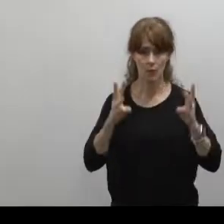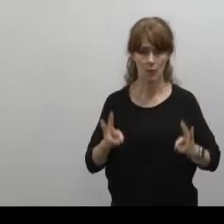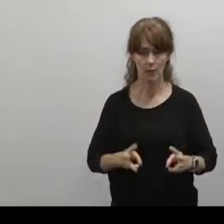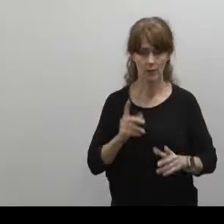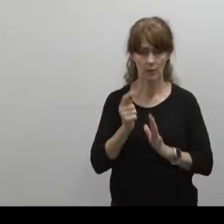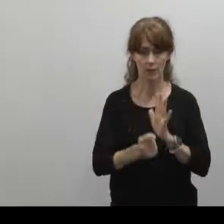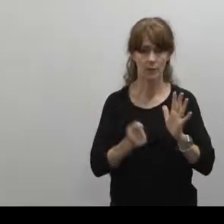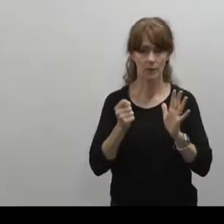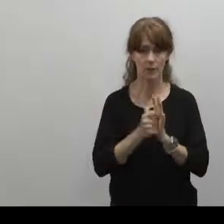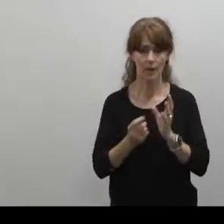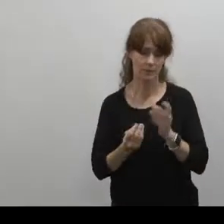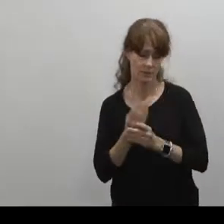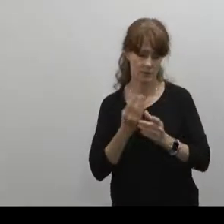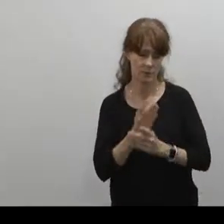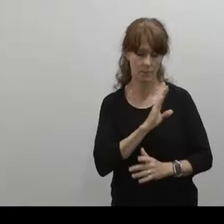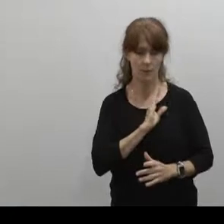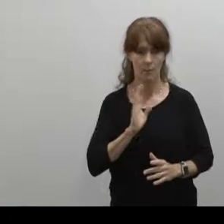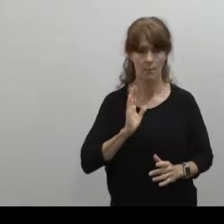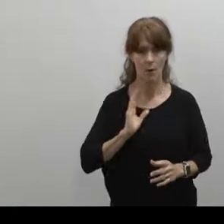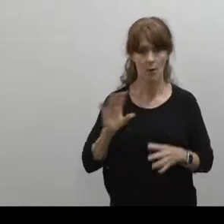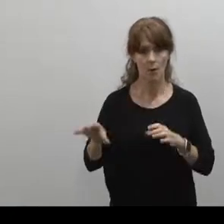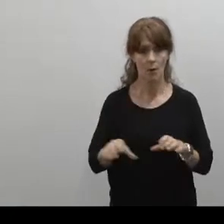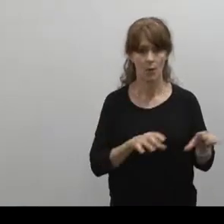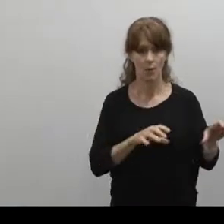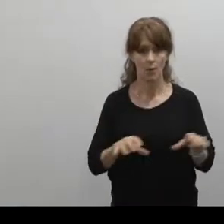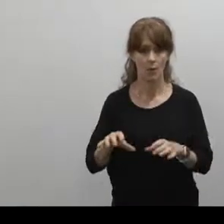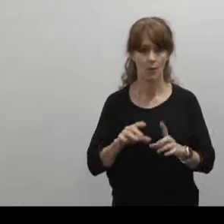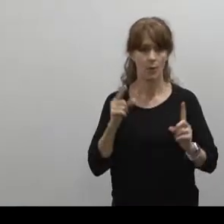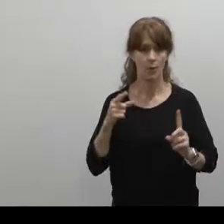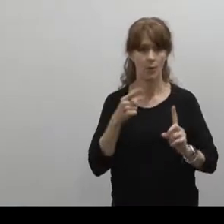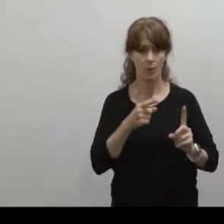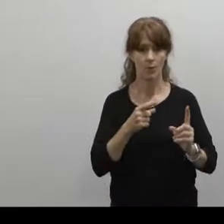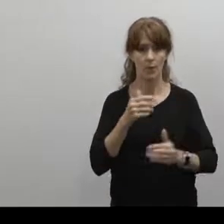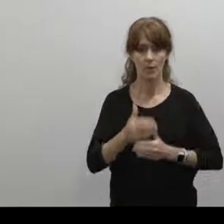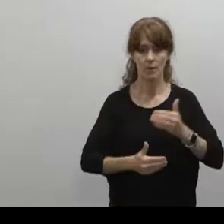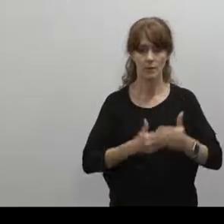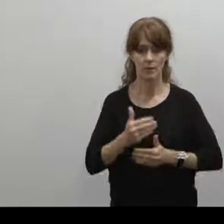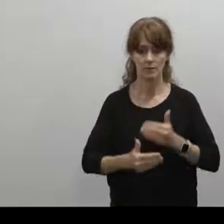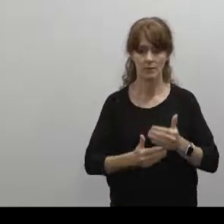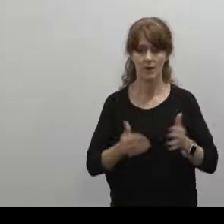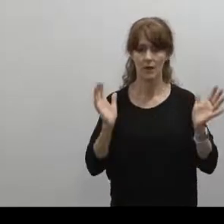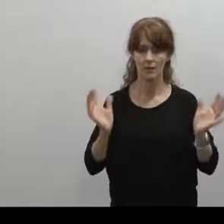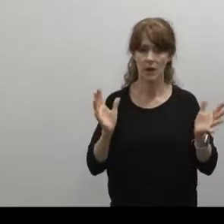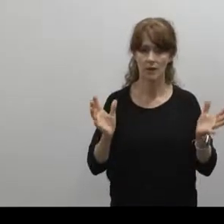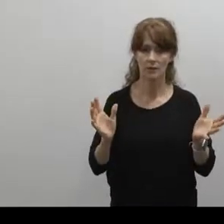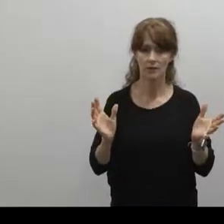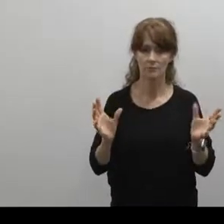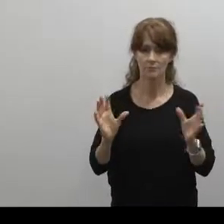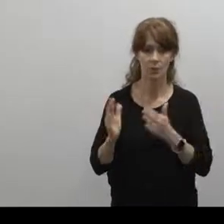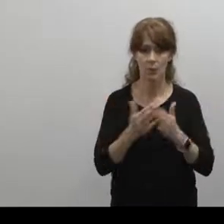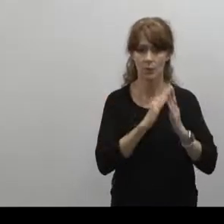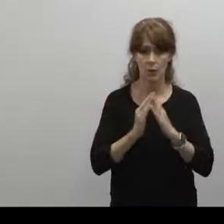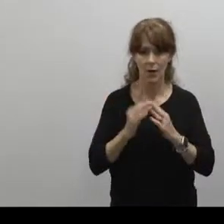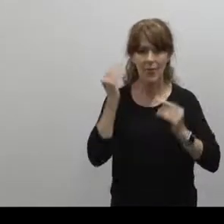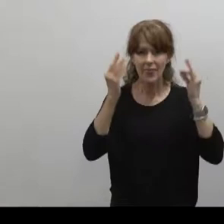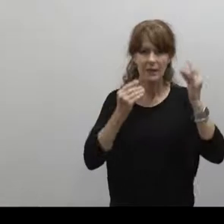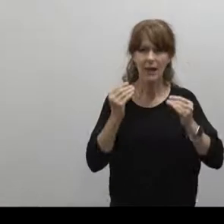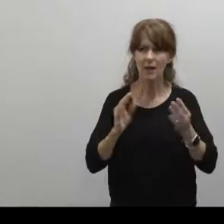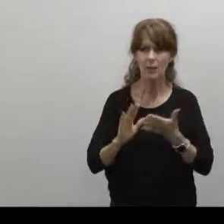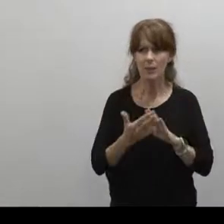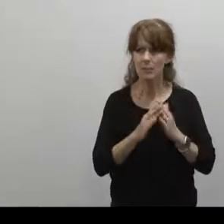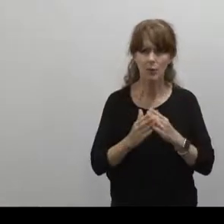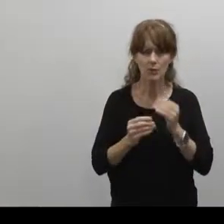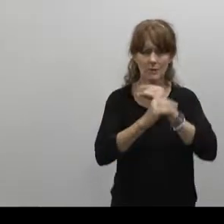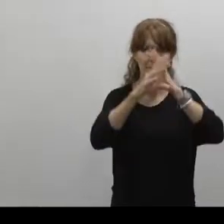nâng bì là rất đầy rồi nghĩa nâng rất đầy phá rị nâng cứ tha cana kamaka sala rien nung ban thuê ca prang prang yang